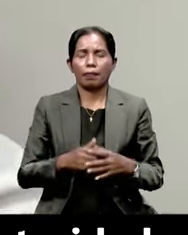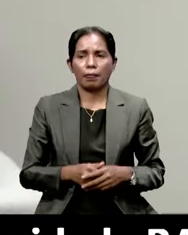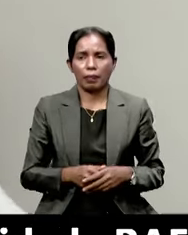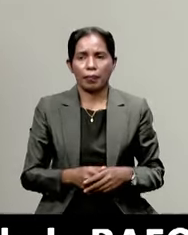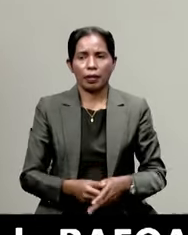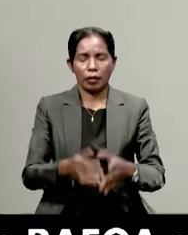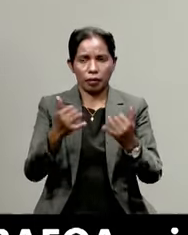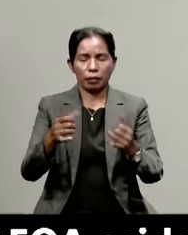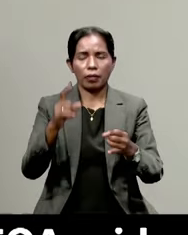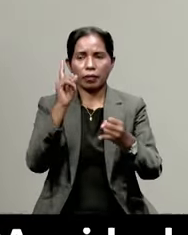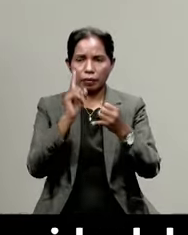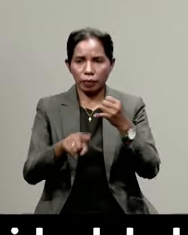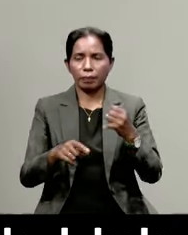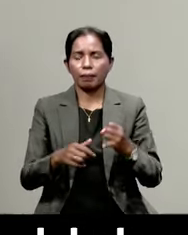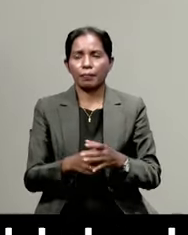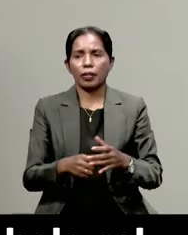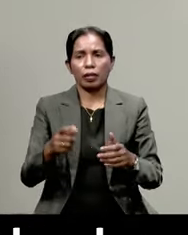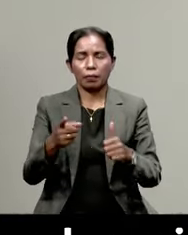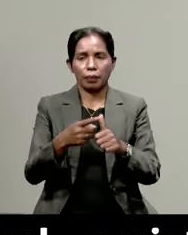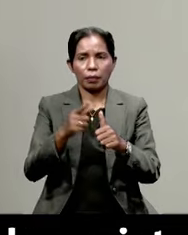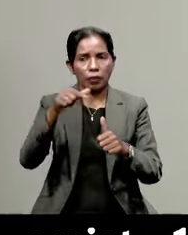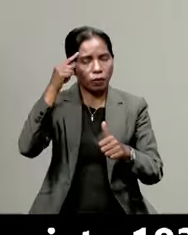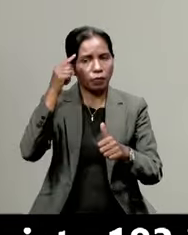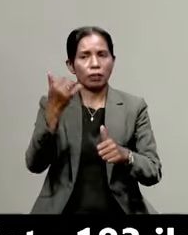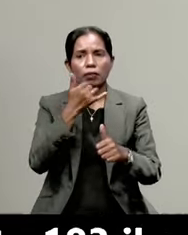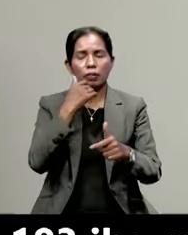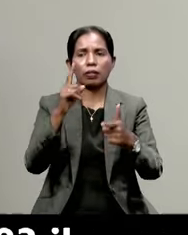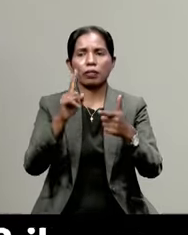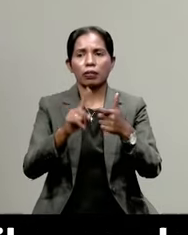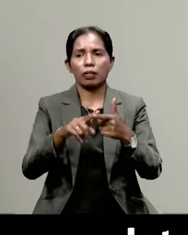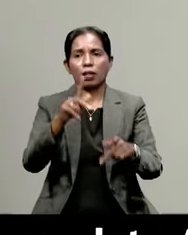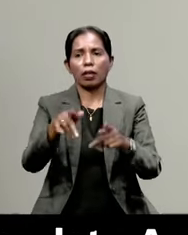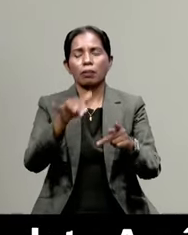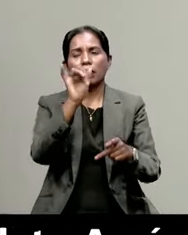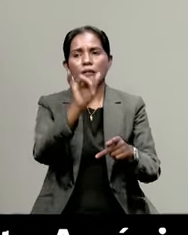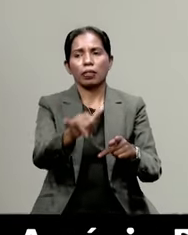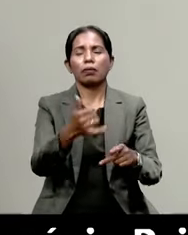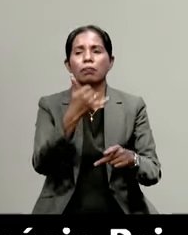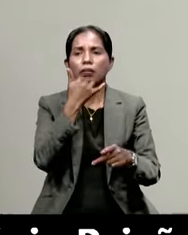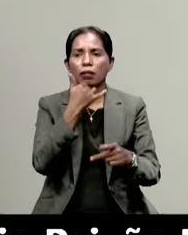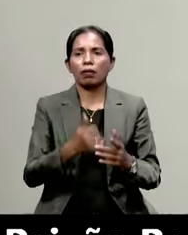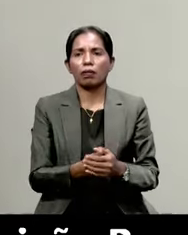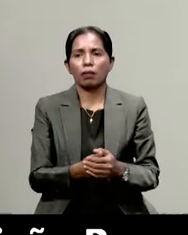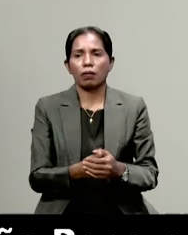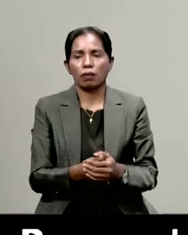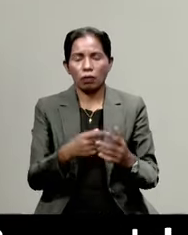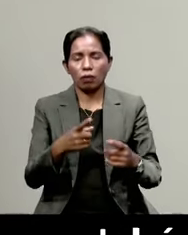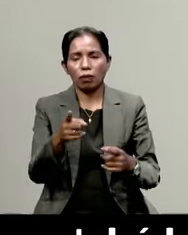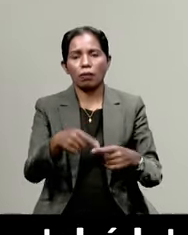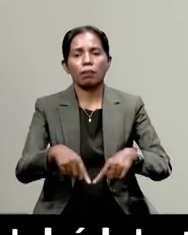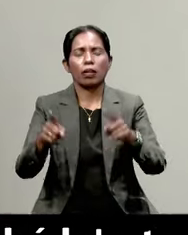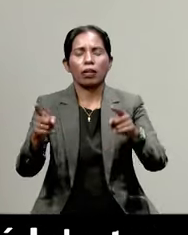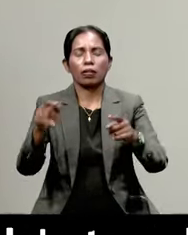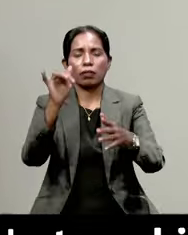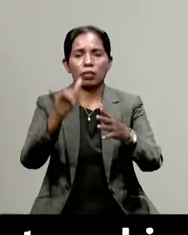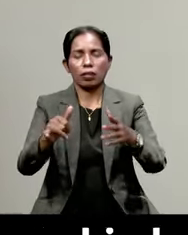agora ikus ne ne primeiro ne governo maksala segundo ne ema behela ne ba ne maksala nusa ma ko ba ne ba tu hal buat rumah